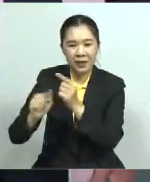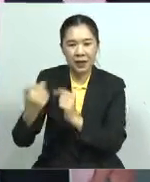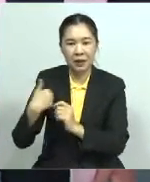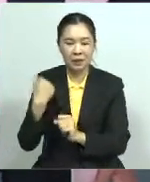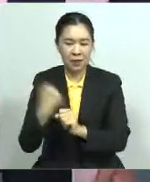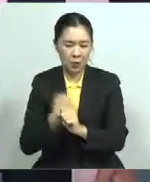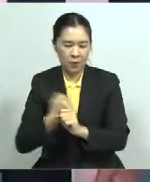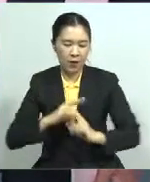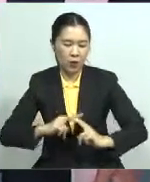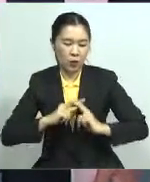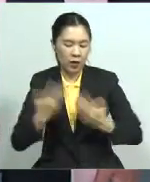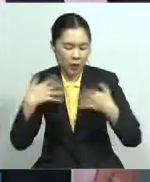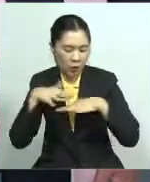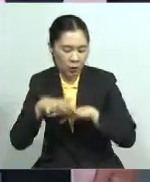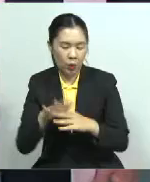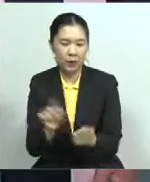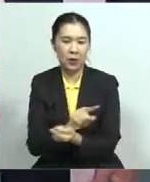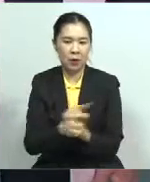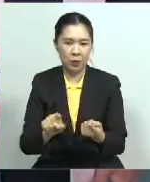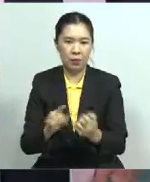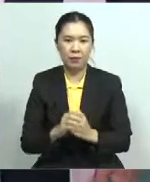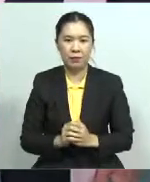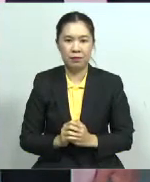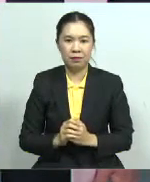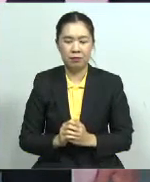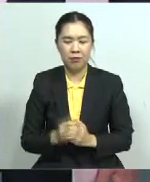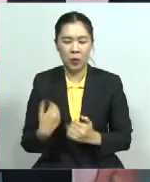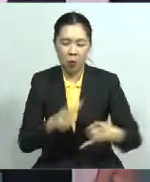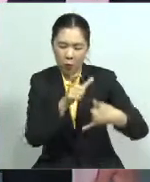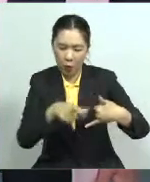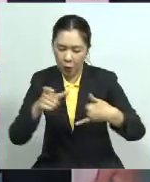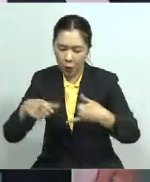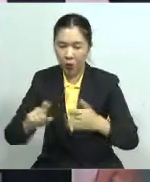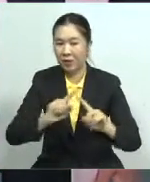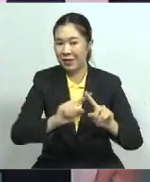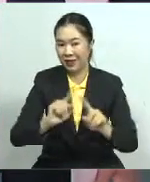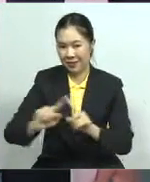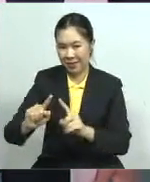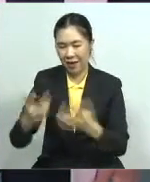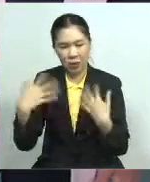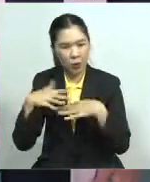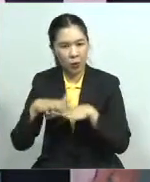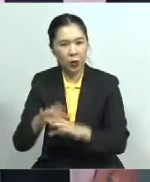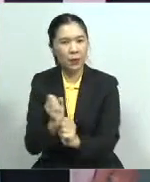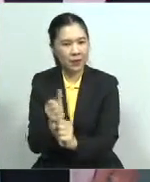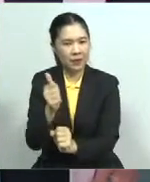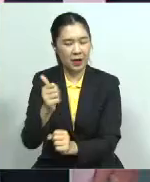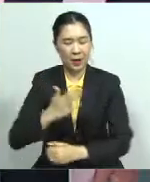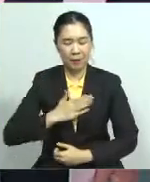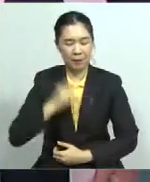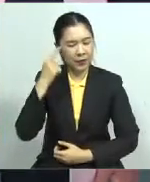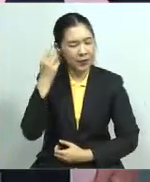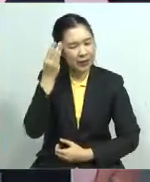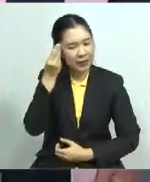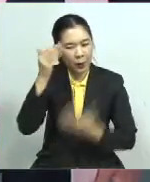การฝึกตัวเองให้เข้าปากเข้ากับสังคมที่มีความหลากหลายมากๆโดยและเป็นสังคมนานาชาติได้ผมคิดว่ามันเป็นการ